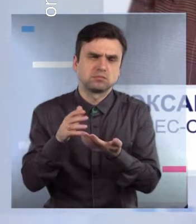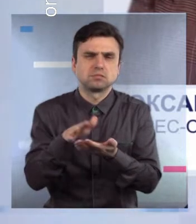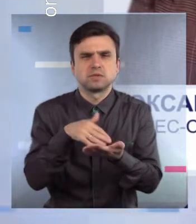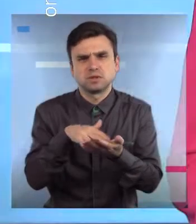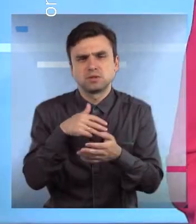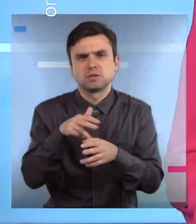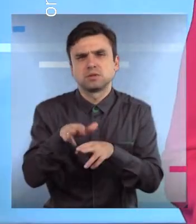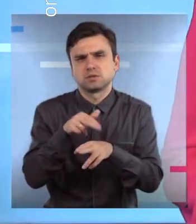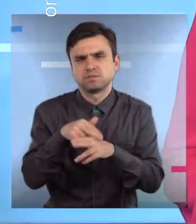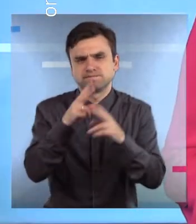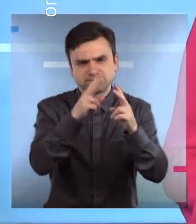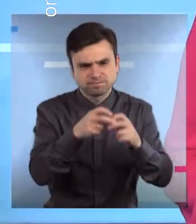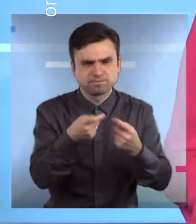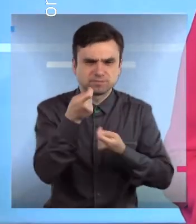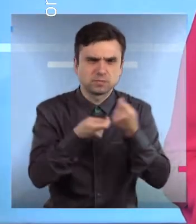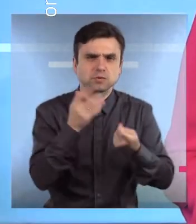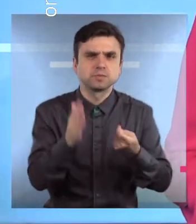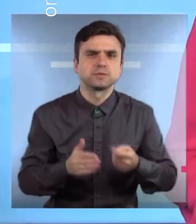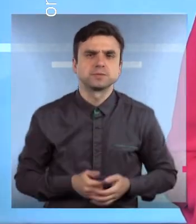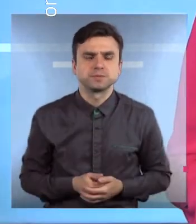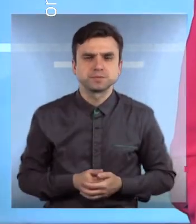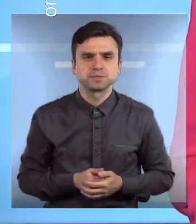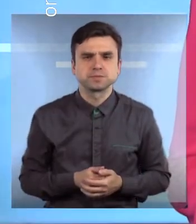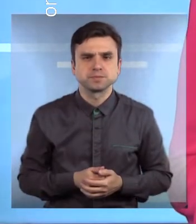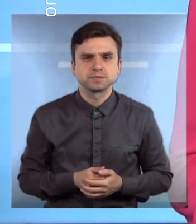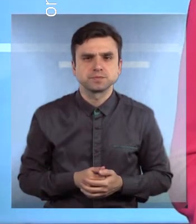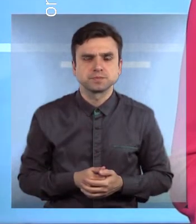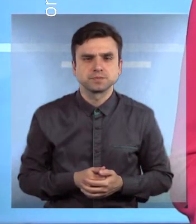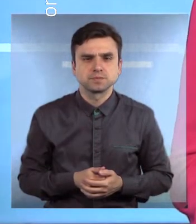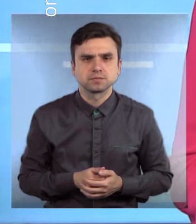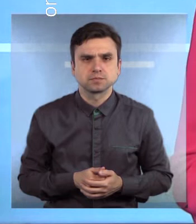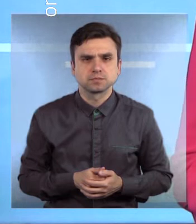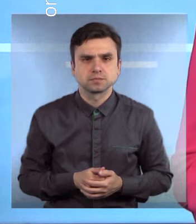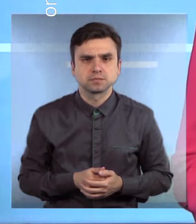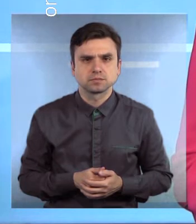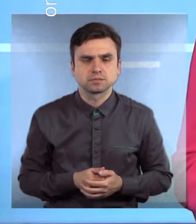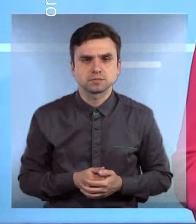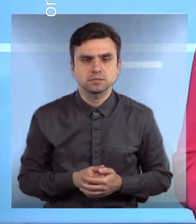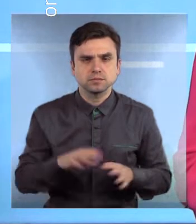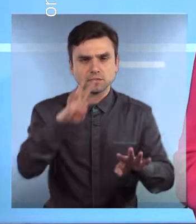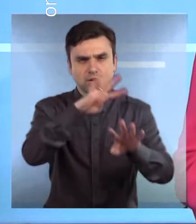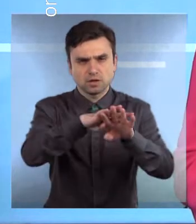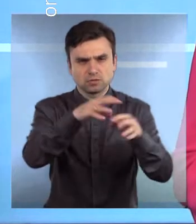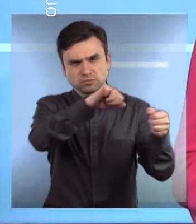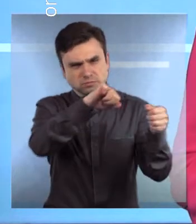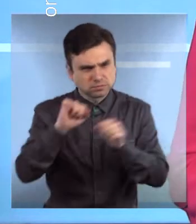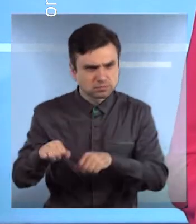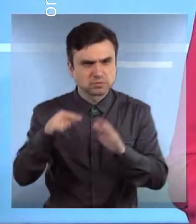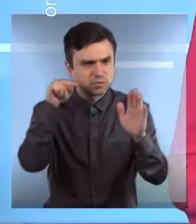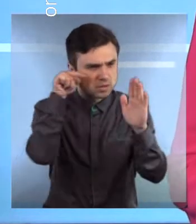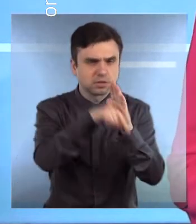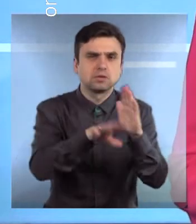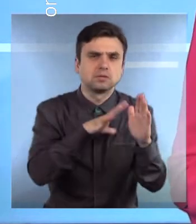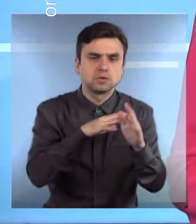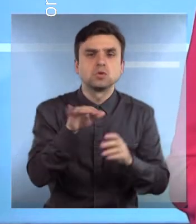справи. Зламали решітку та пробрались до приміщення. В суботу, 7 березня, невідомі знову залізли всередину